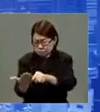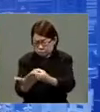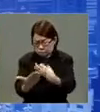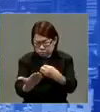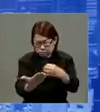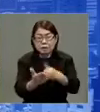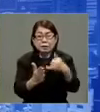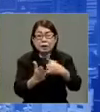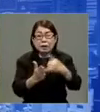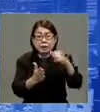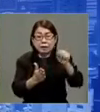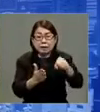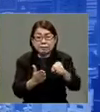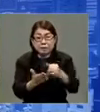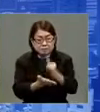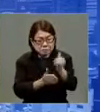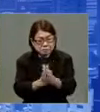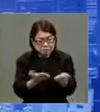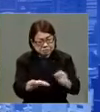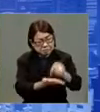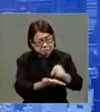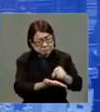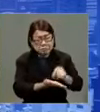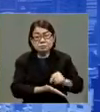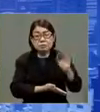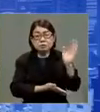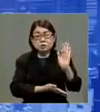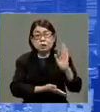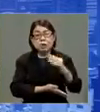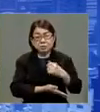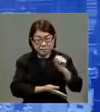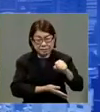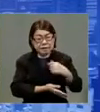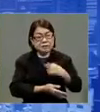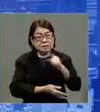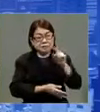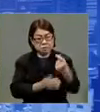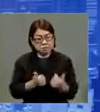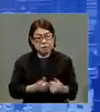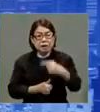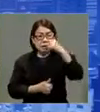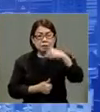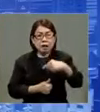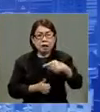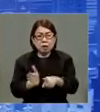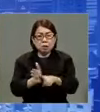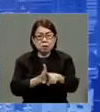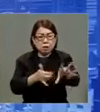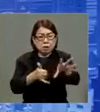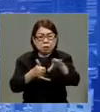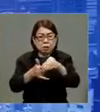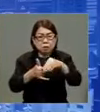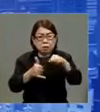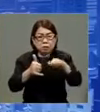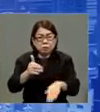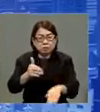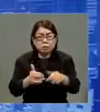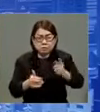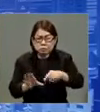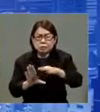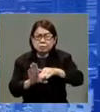จดไม่จะได้ไม่ต้องไปกรอกรายละเอียดนะครับมีคำถามมาว่าในเมื่อตอนนี้ผู้ติดเชื้อในบ้านเราเนี่ยเริ่มน้อยมากๆทำไมเรายังต้องลงท